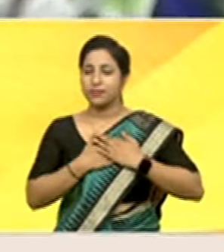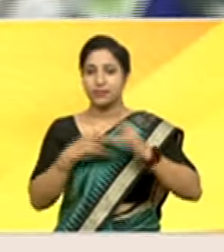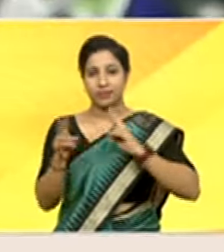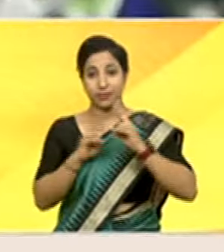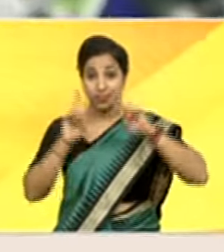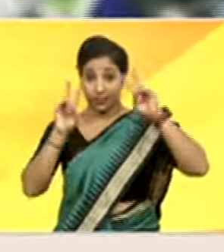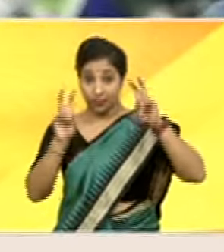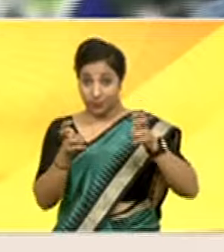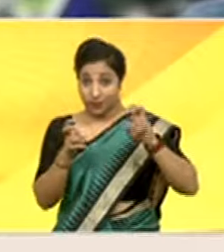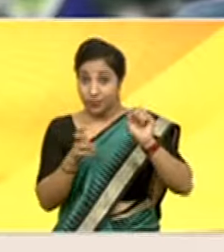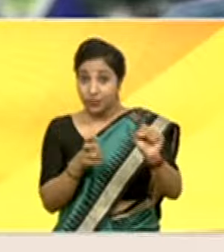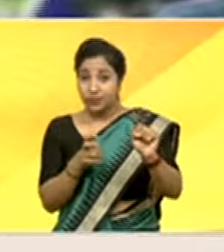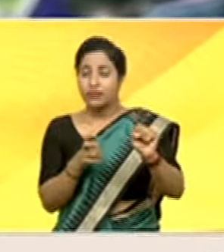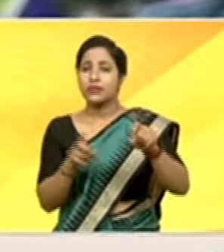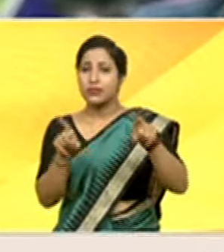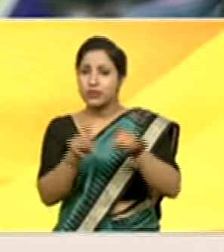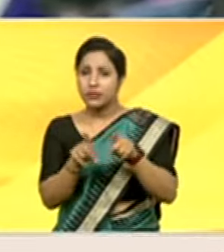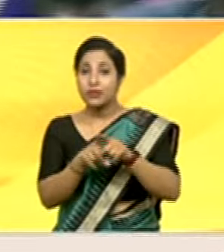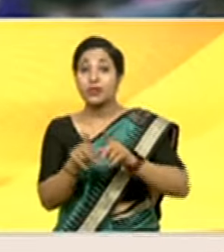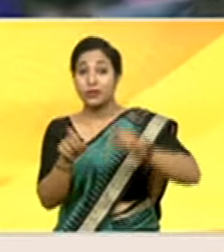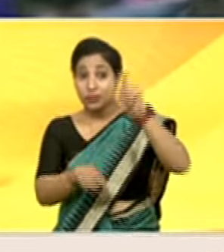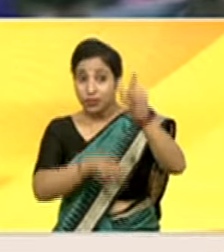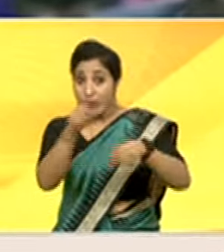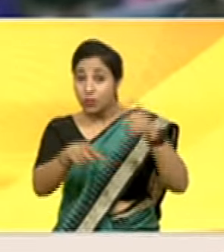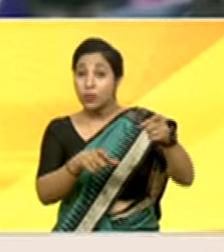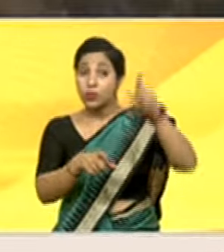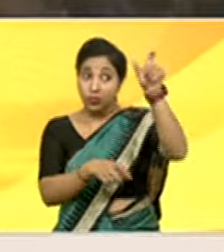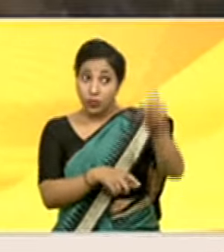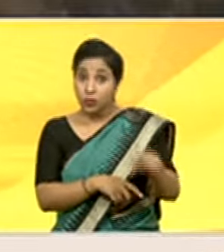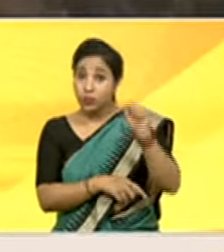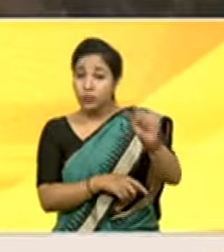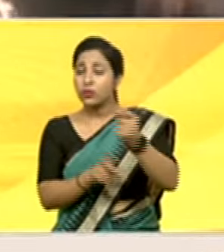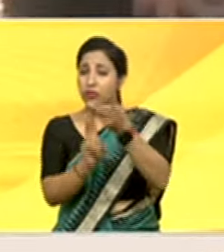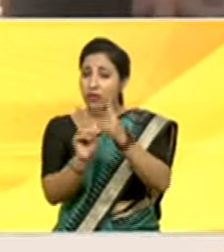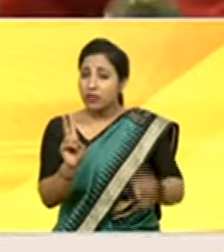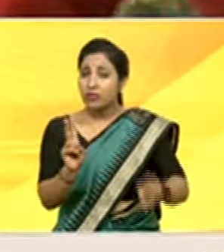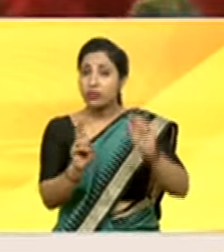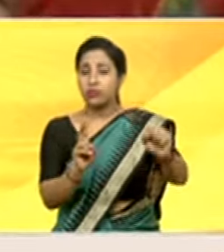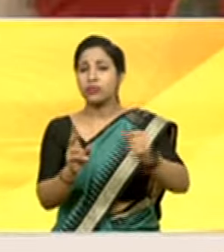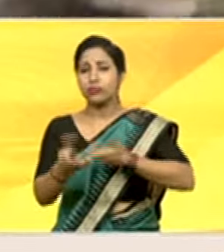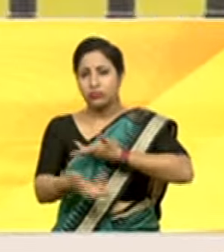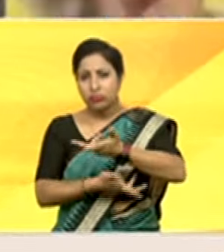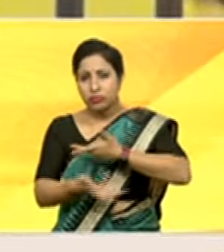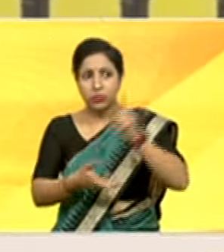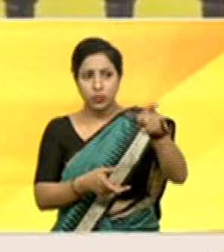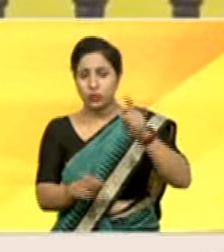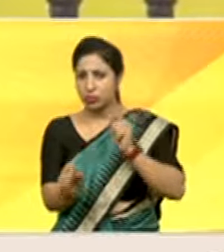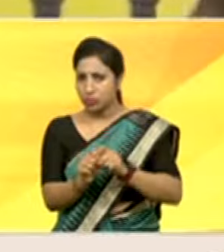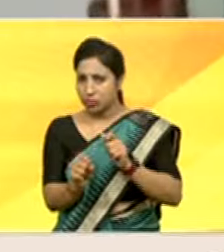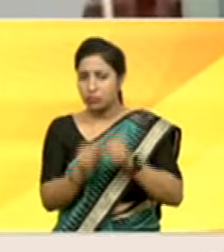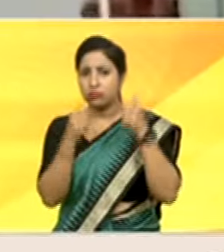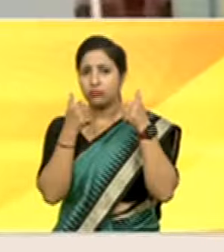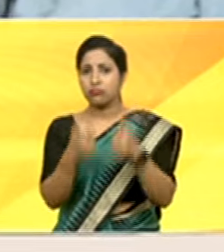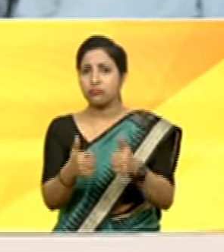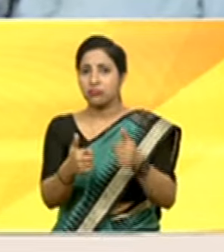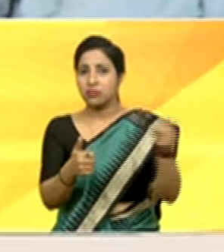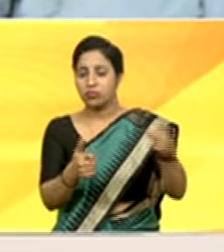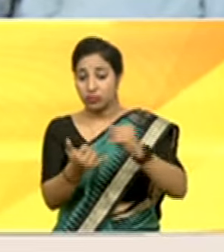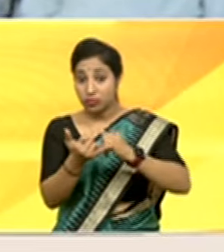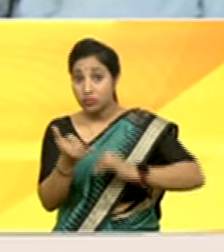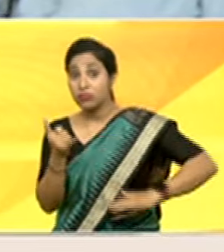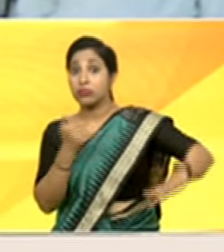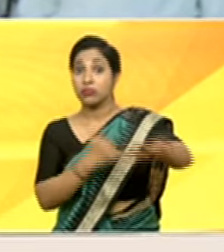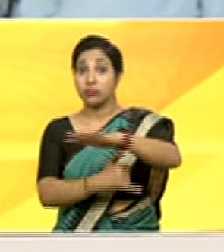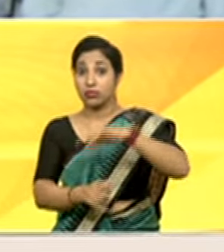बात में ऐसे देश वास्तों की चर्चा करेंगे जो अपने कामों से समाज